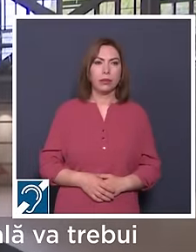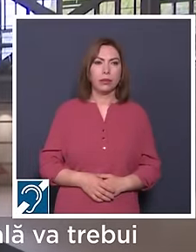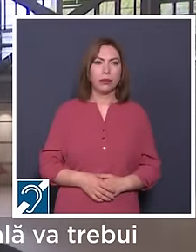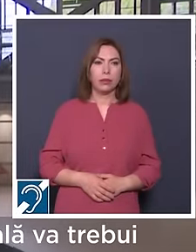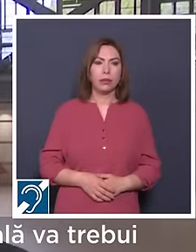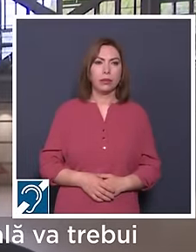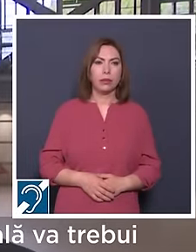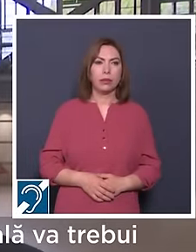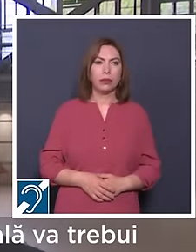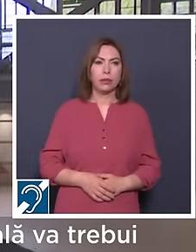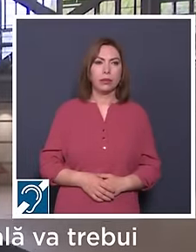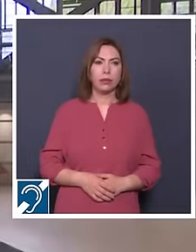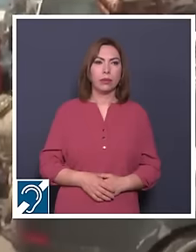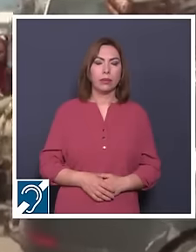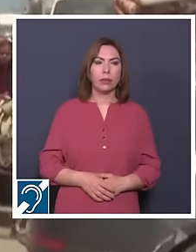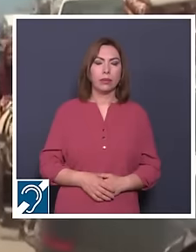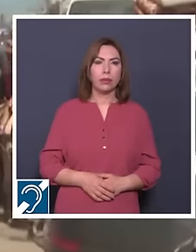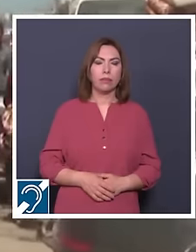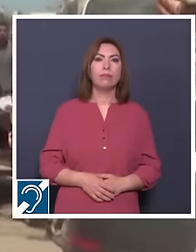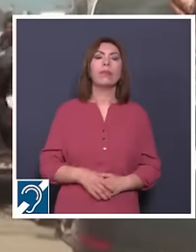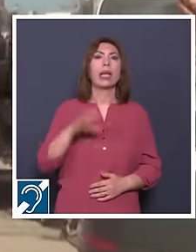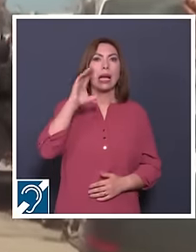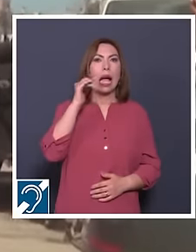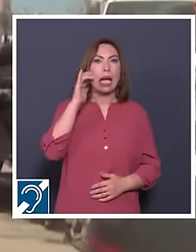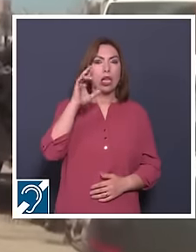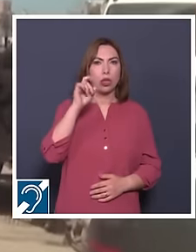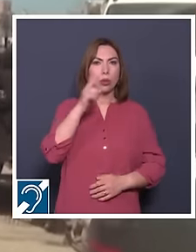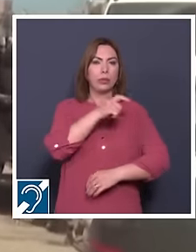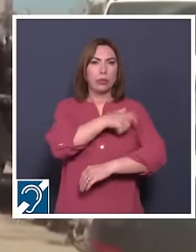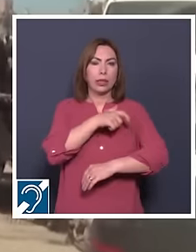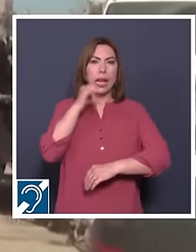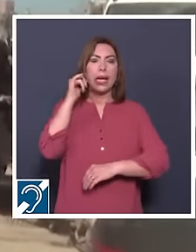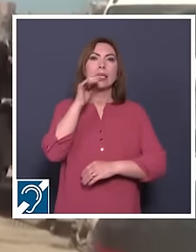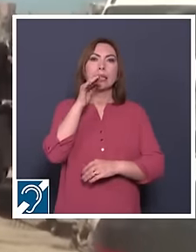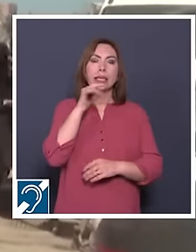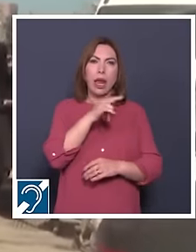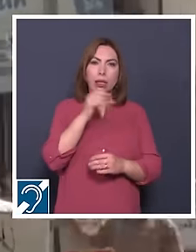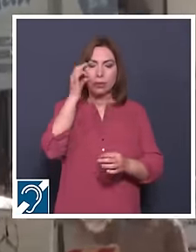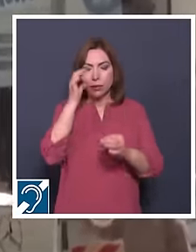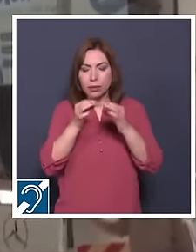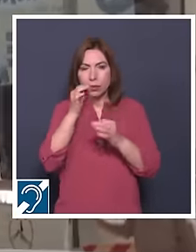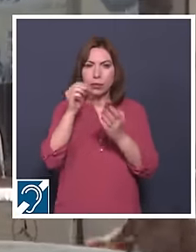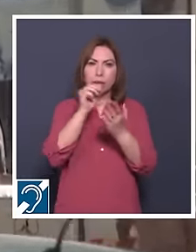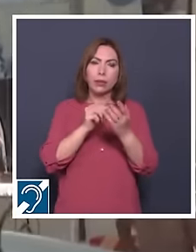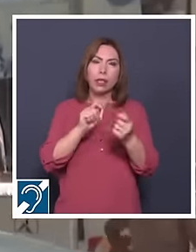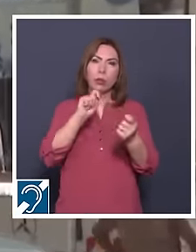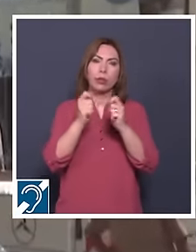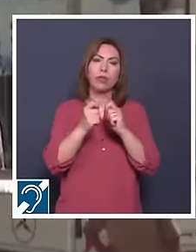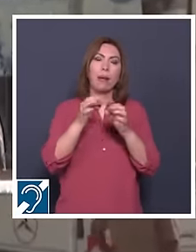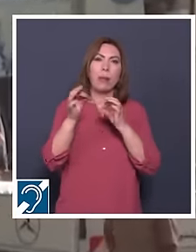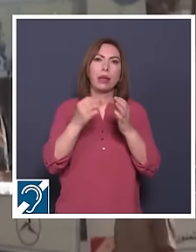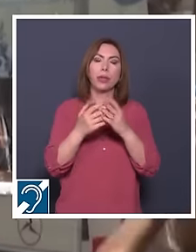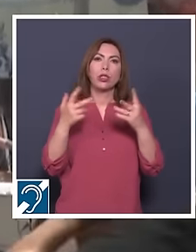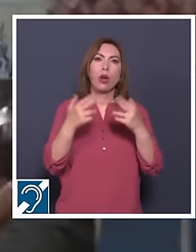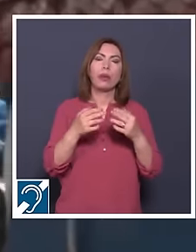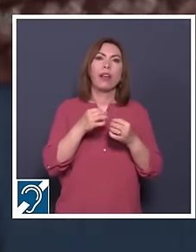Criminal Court will have to say something. La Cairo, o delegație israeliană studiază o versiune modificată a planului de încetare